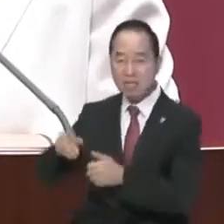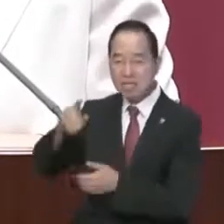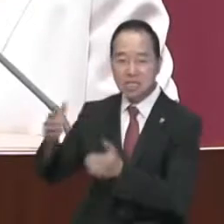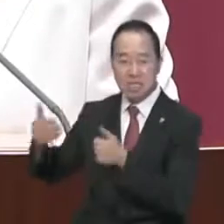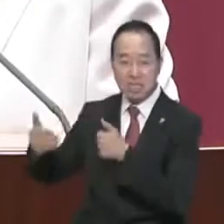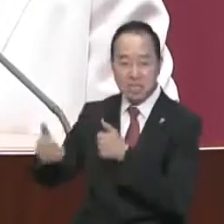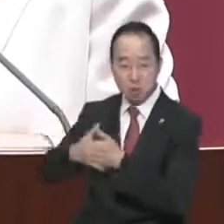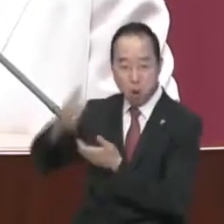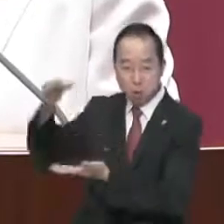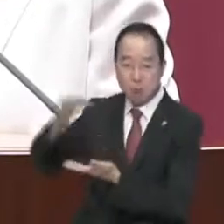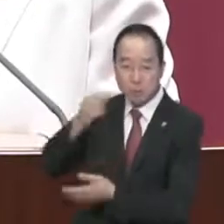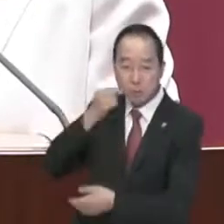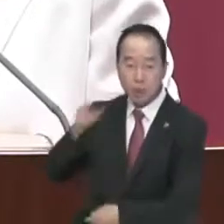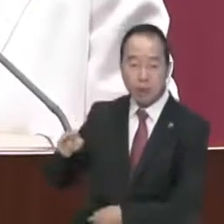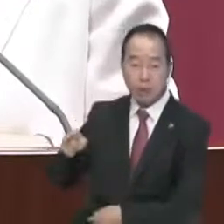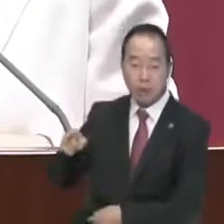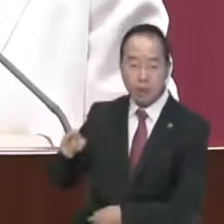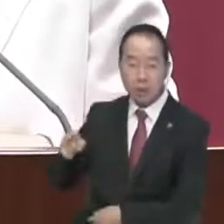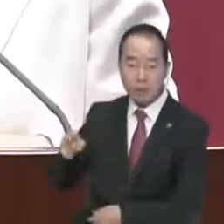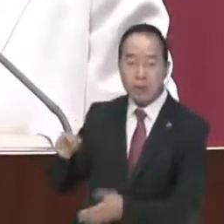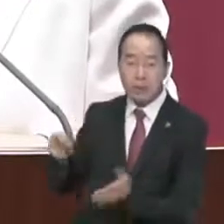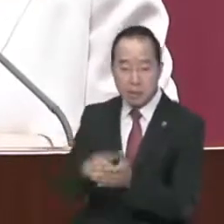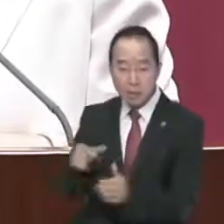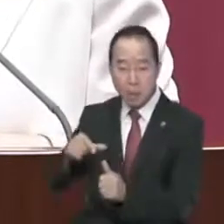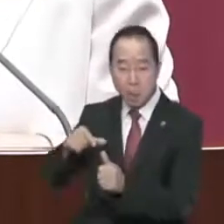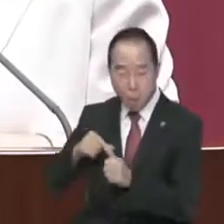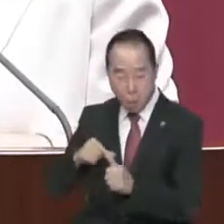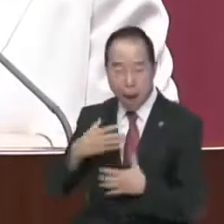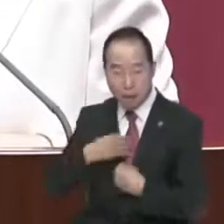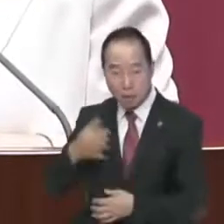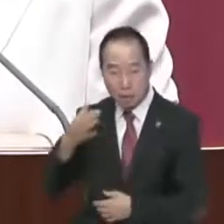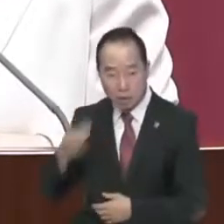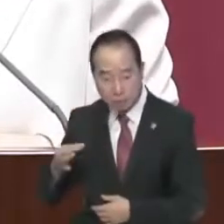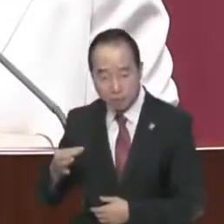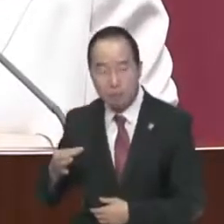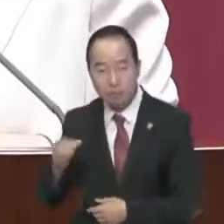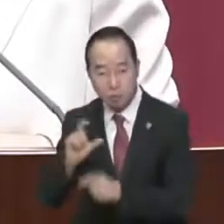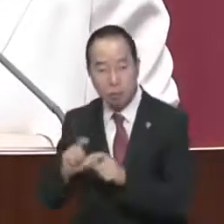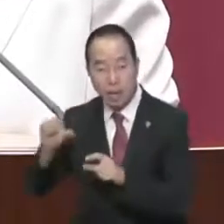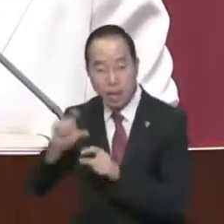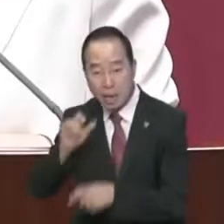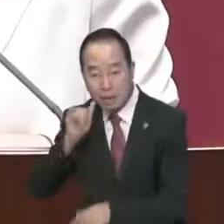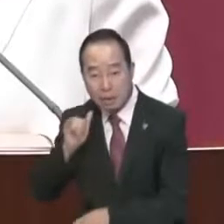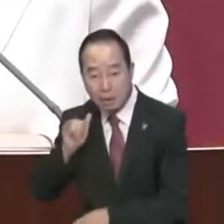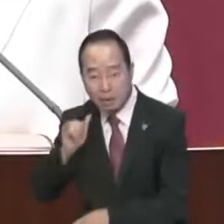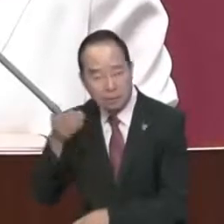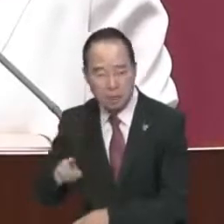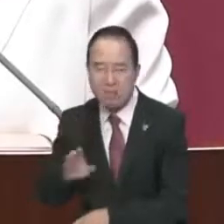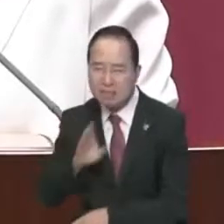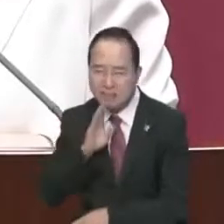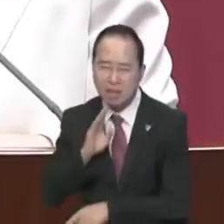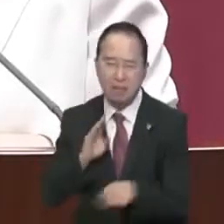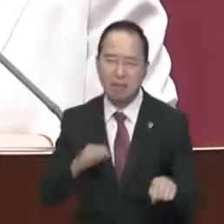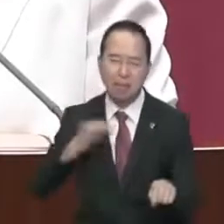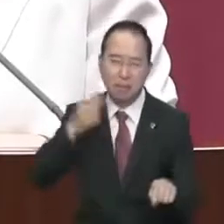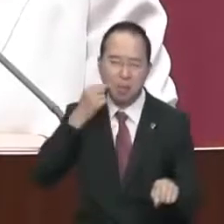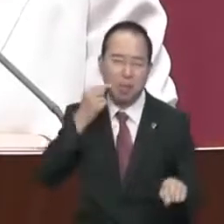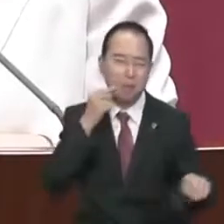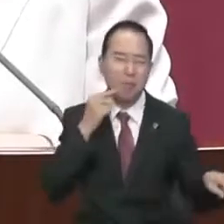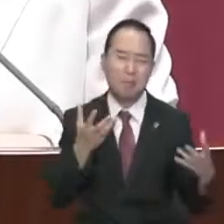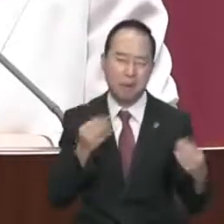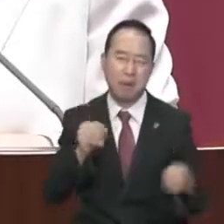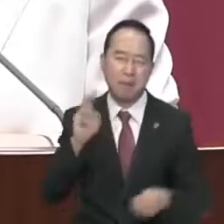되는 것입니다. 이 긴급고용안정지원금이 4차 추경에서 유지 확대되었는데요. 이 사각지대는 여전할 것으로 보입니다. 어떻게